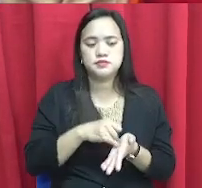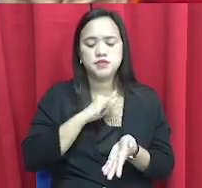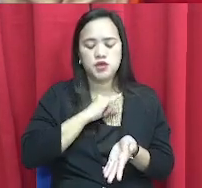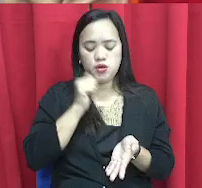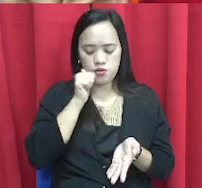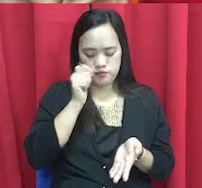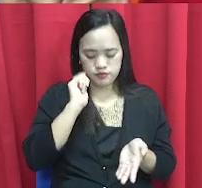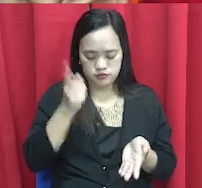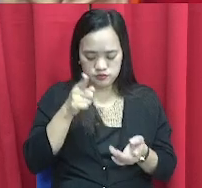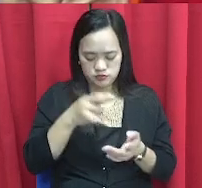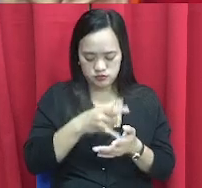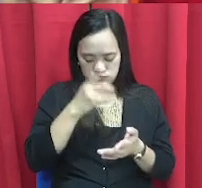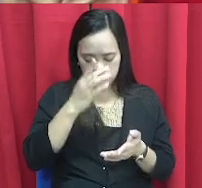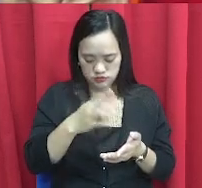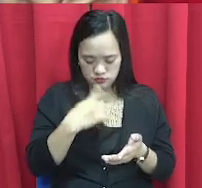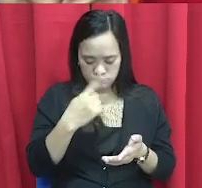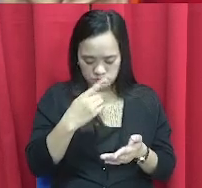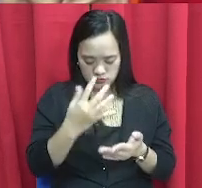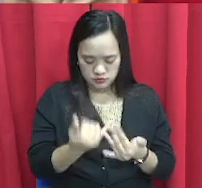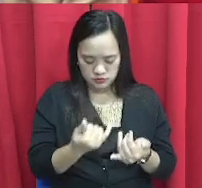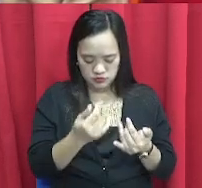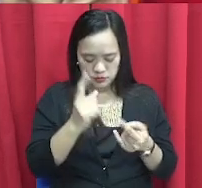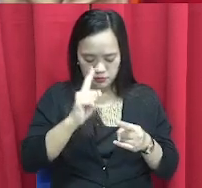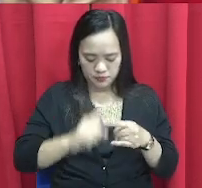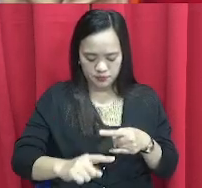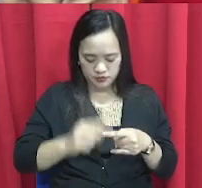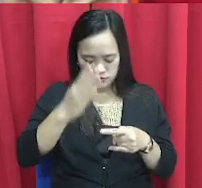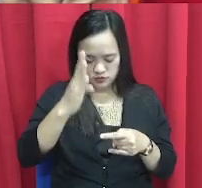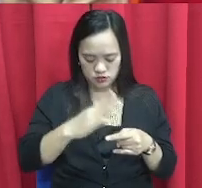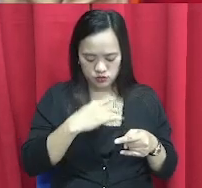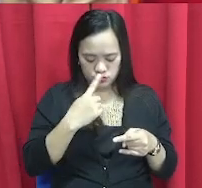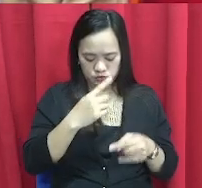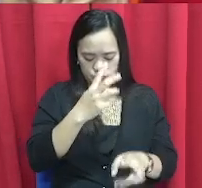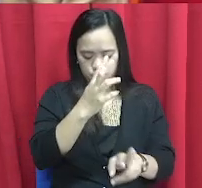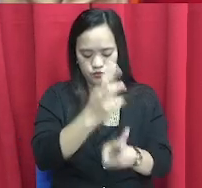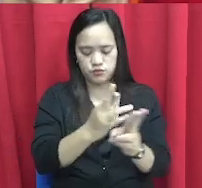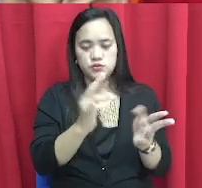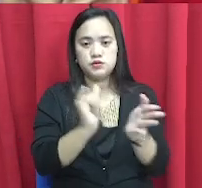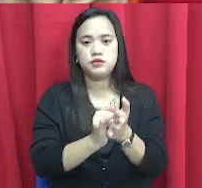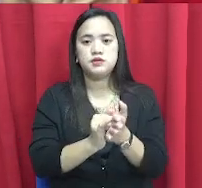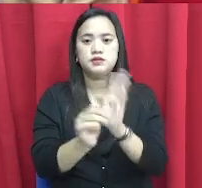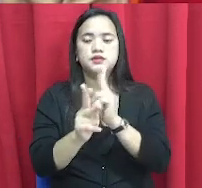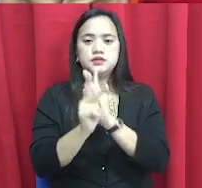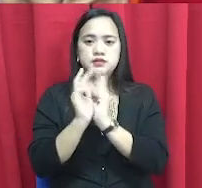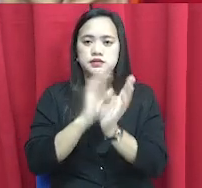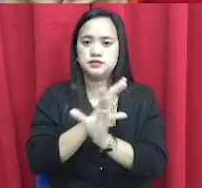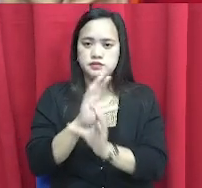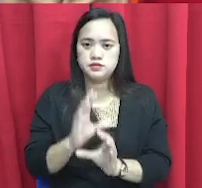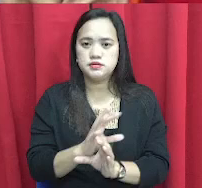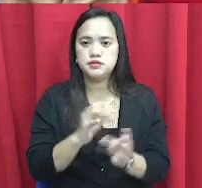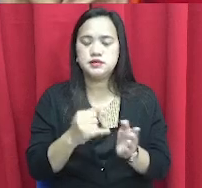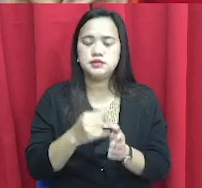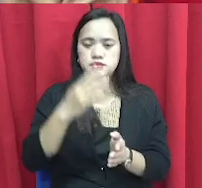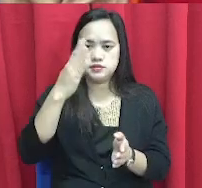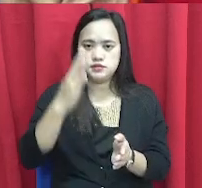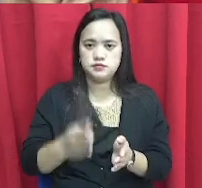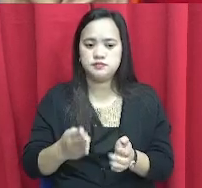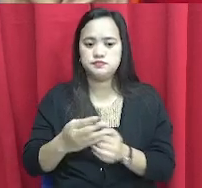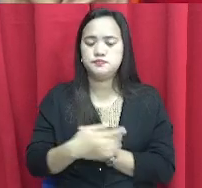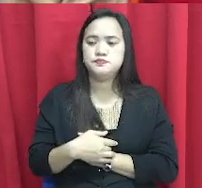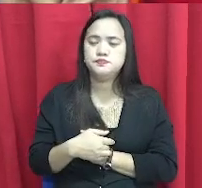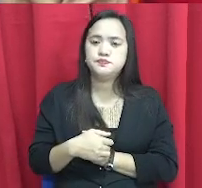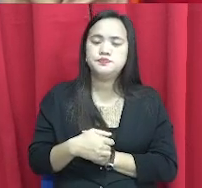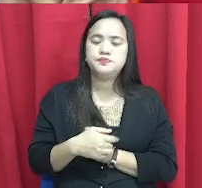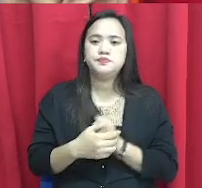gusto ng Diyos ako ang leader ng tahanan pero ang nagmamay-ari sa inyo mga anak aking asawa ang Diyos pa rin sa inyong